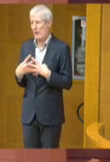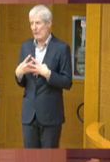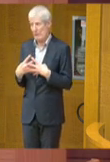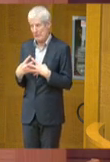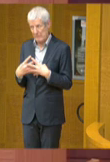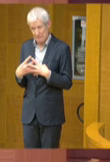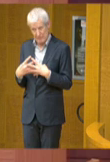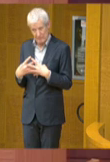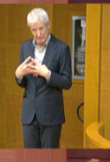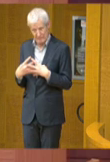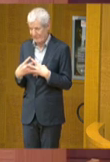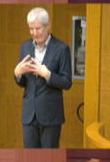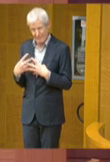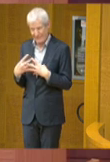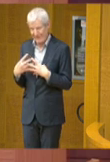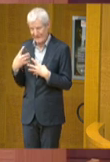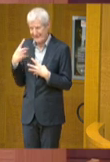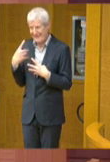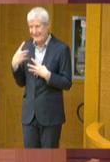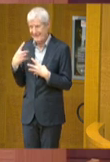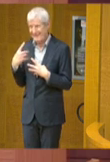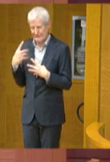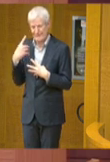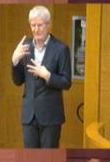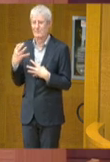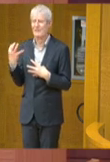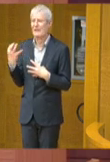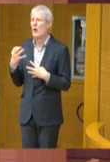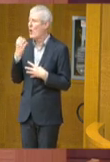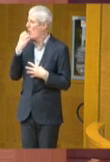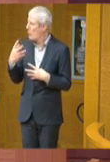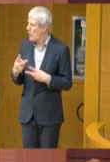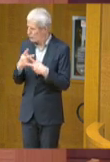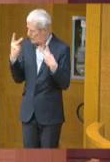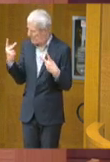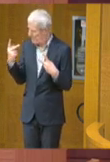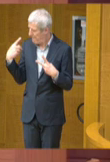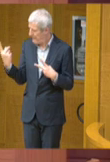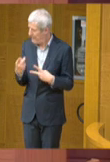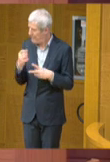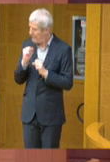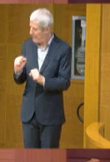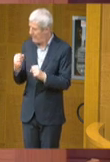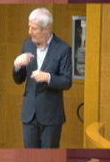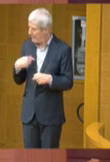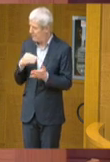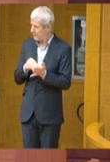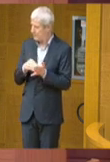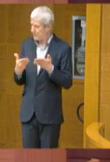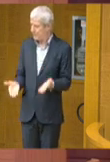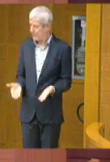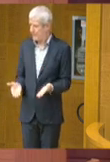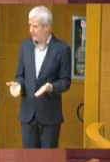Se può accendere il microfono. Si sente? Ok. Buongiorno e grazie a tutti per la possibilità di essere qui.